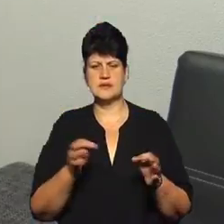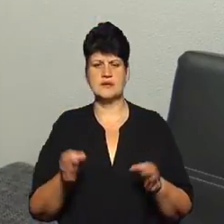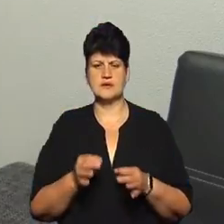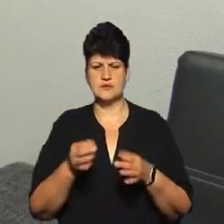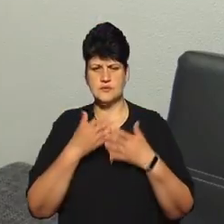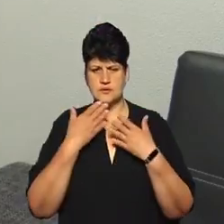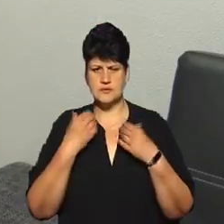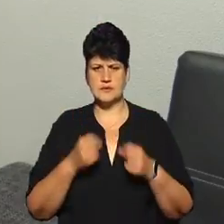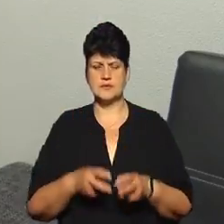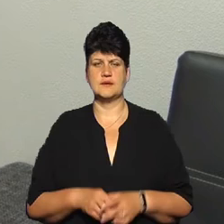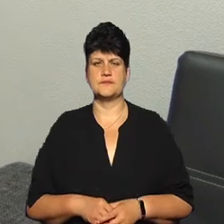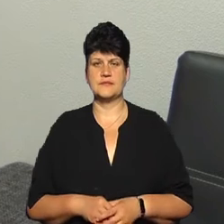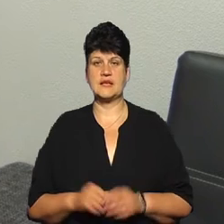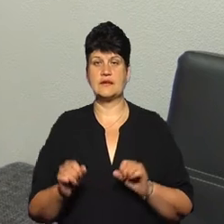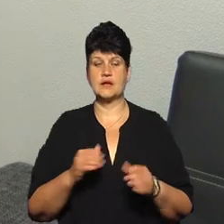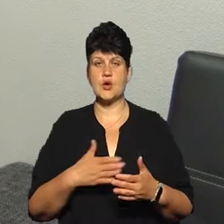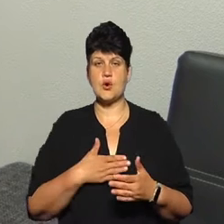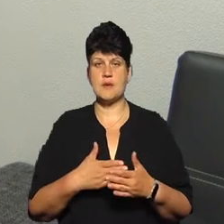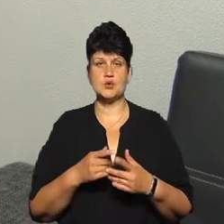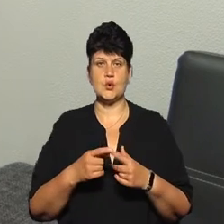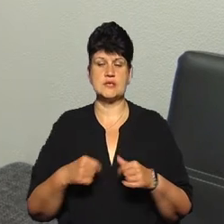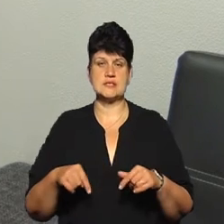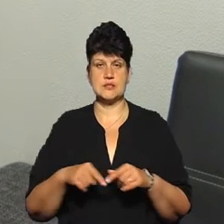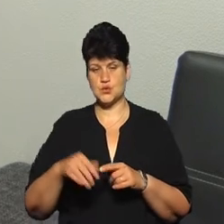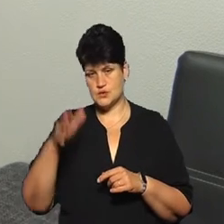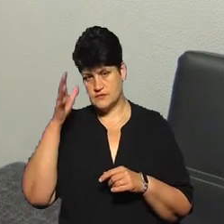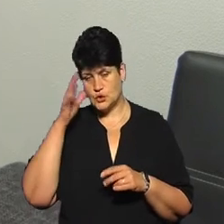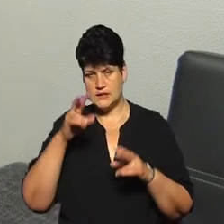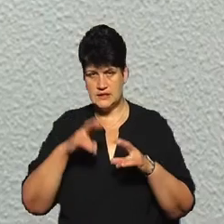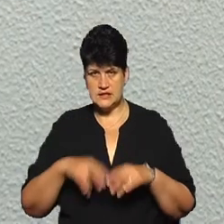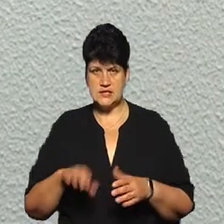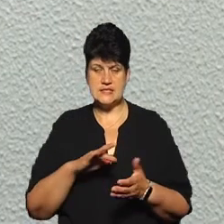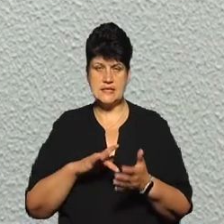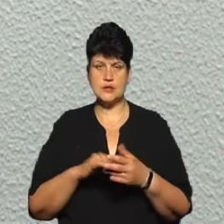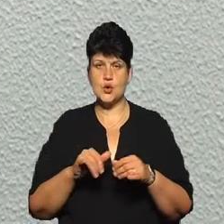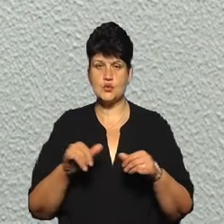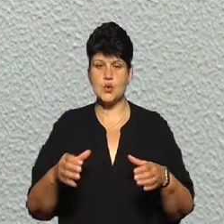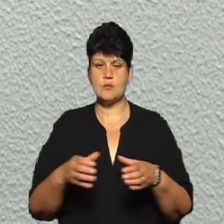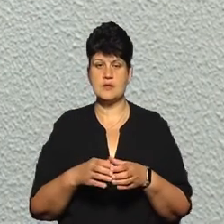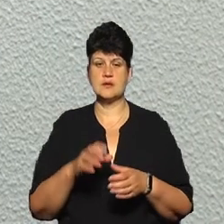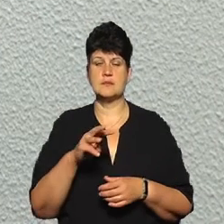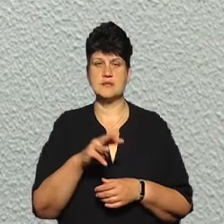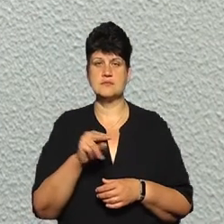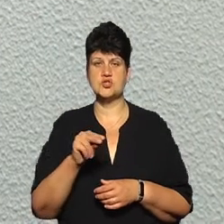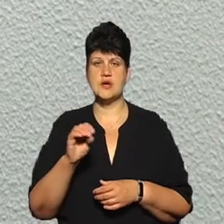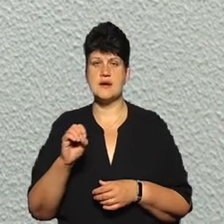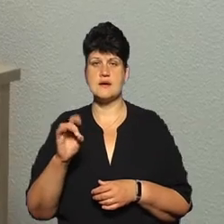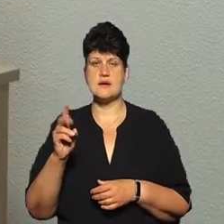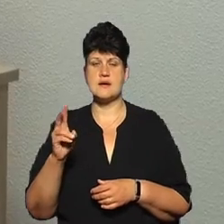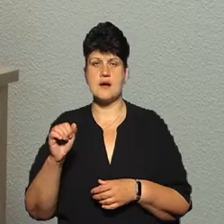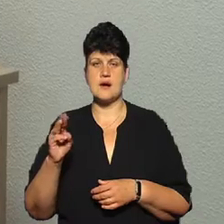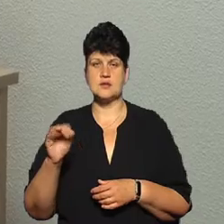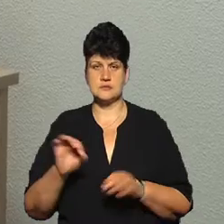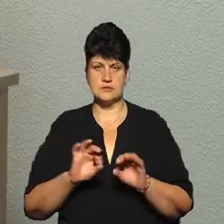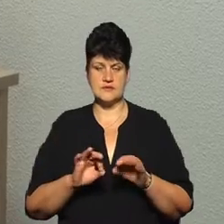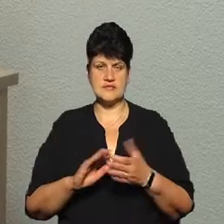нормально. Керівник громадської організації «Освітньо-аналітичний центр розвитку громад» Максим Черкашин прокоментував ситуацію з мостом у